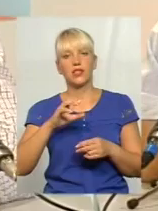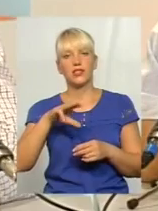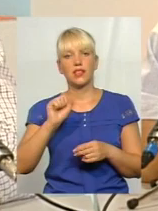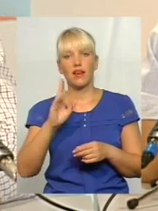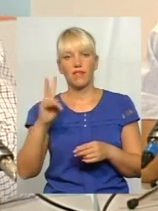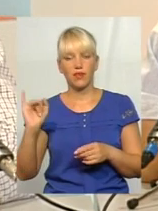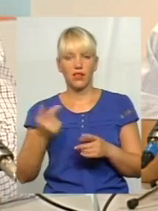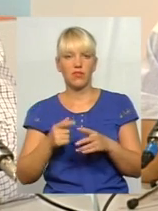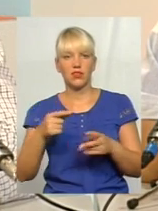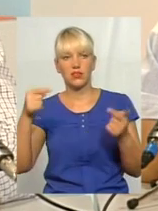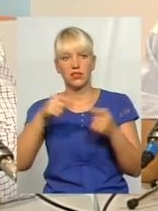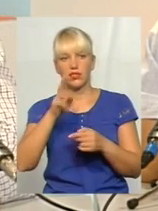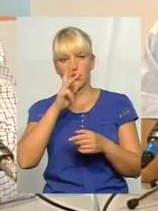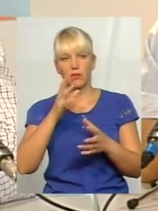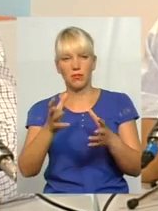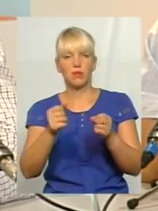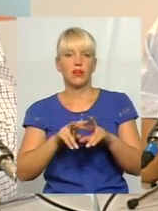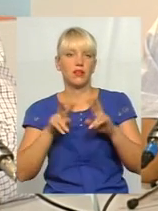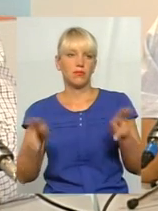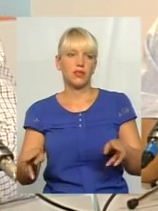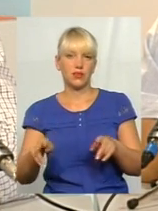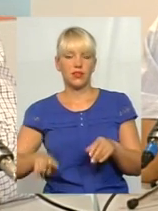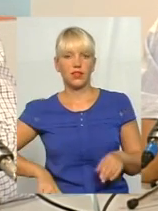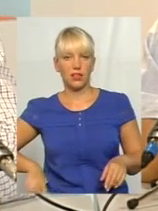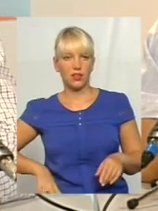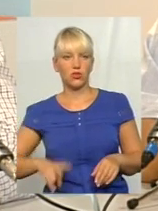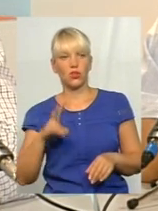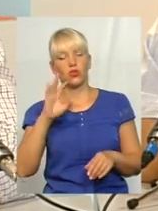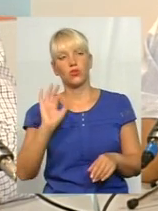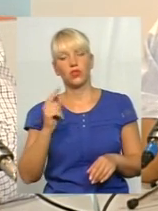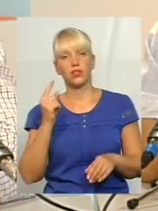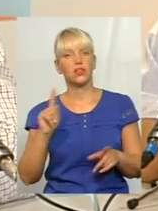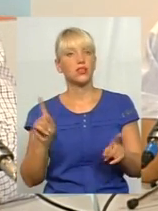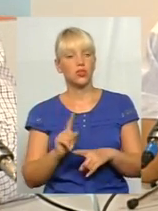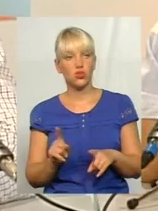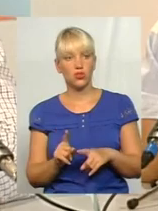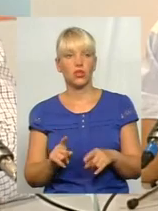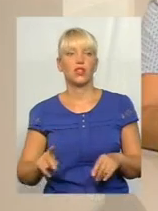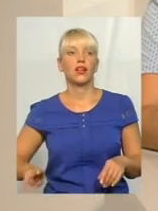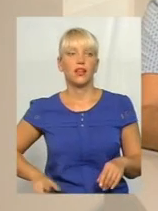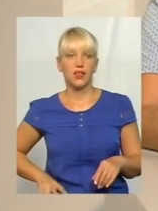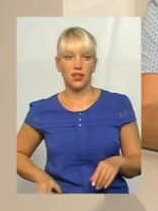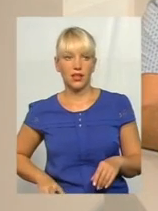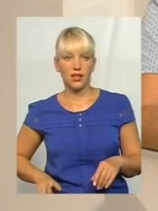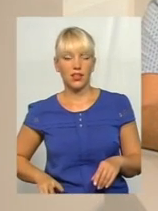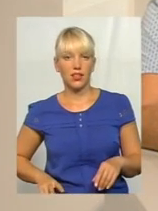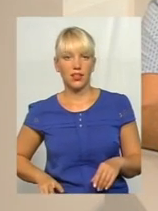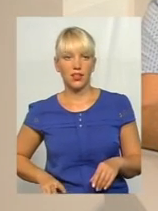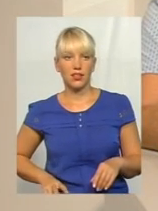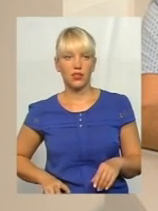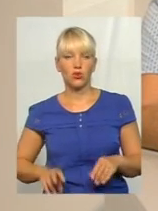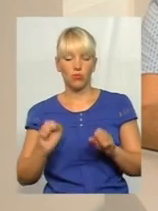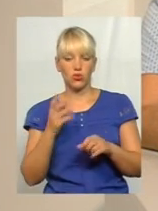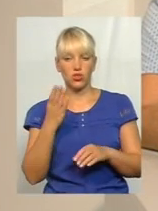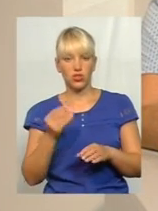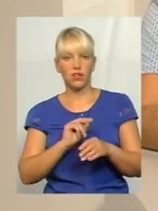заробітної плати отримує ідентичну зарплату з директором єдине що директор ще може викладати і отримувати ще більше Да